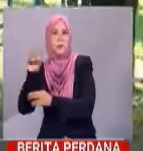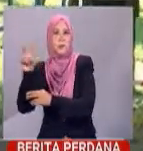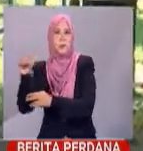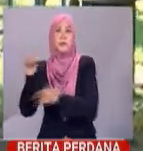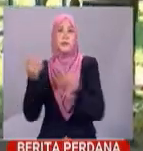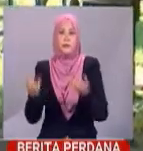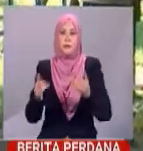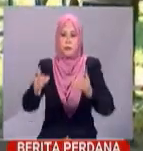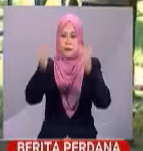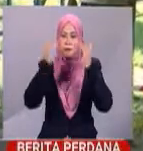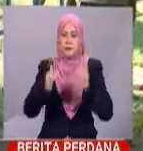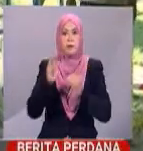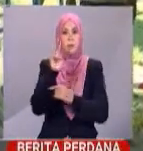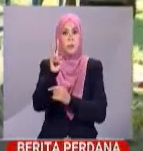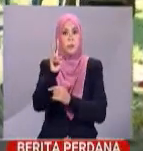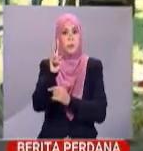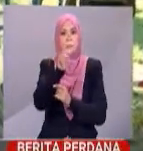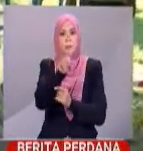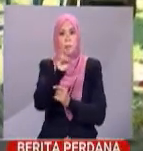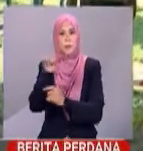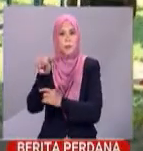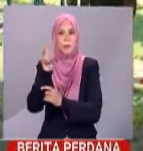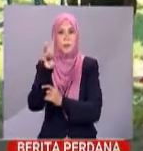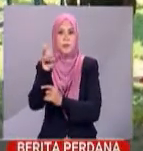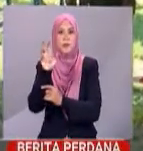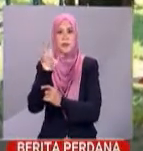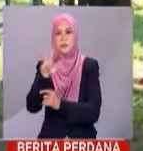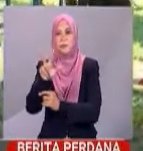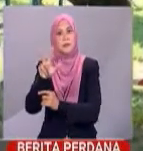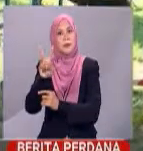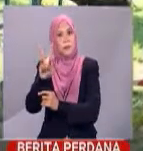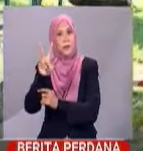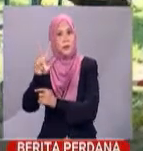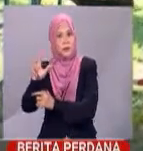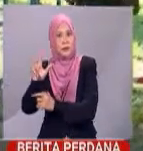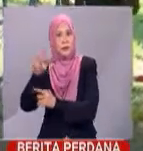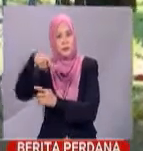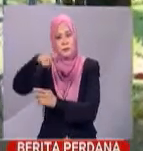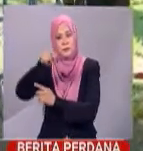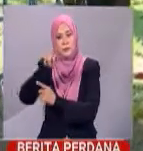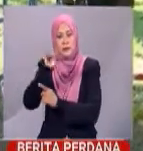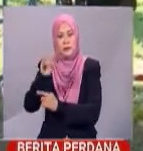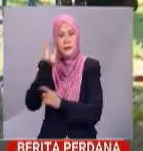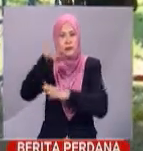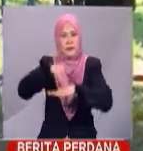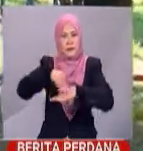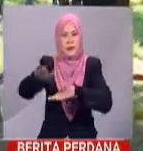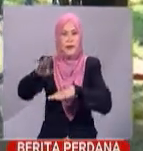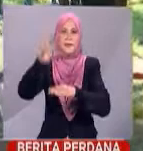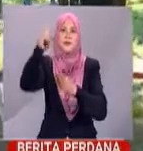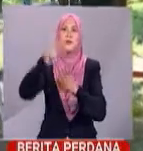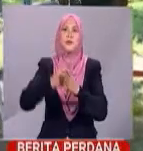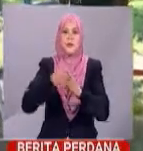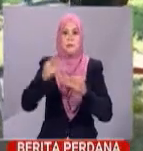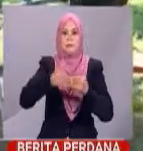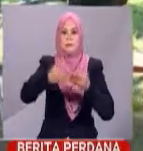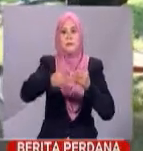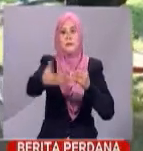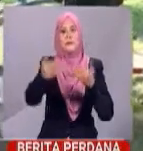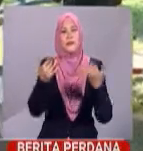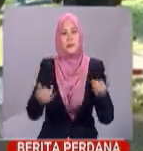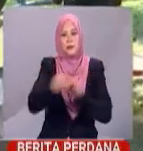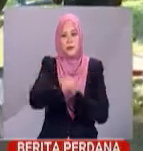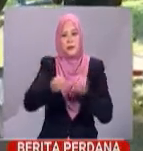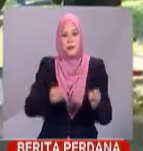Fasa kedua pula akan melibatkan 2,623 parti yang akan dihantar pulang dalam masa 2 bulan. Jabatan Imigresen